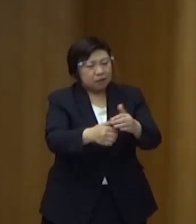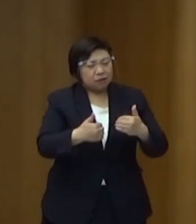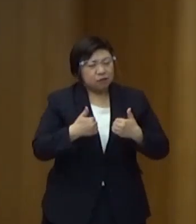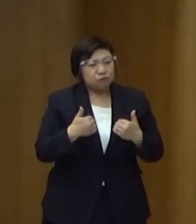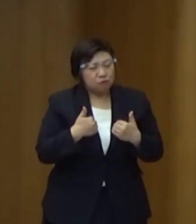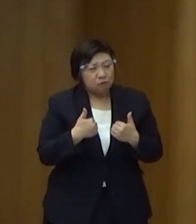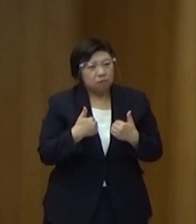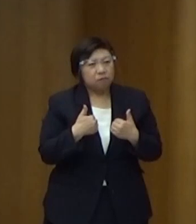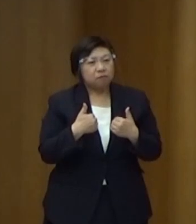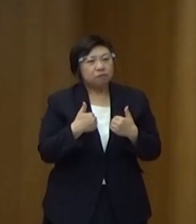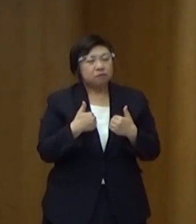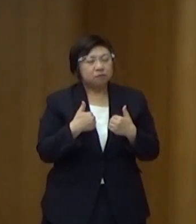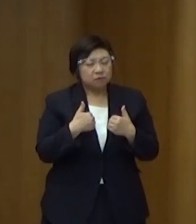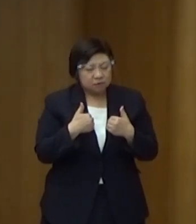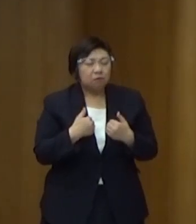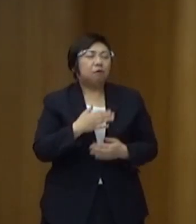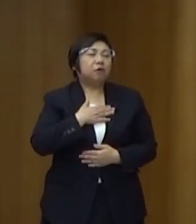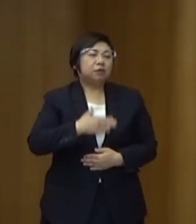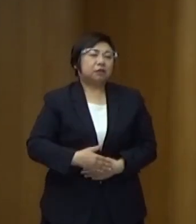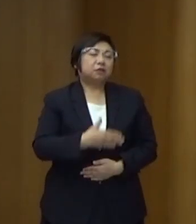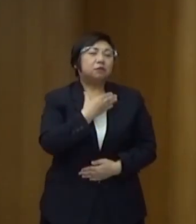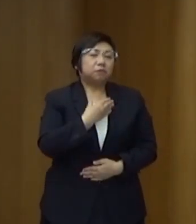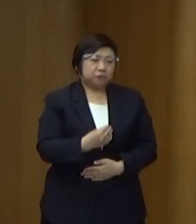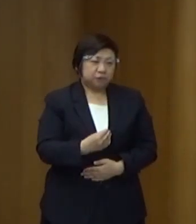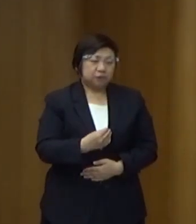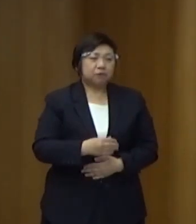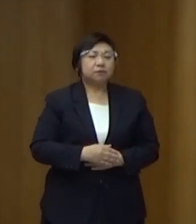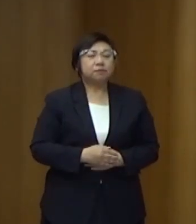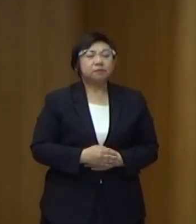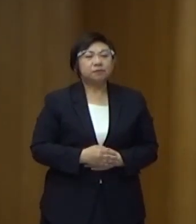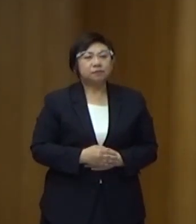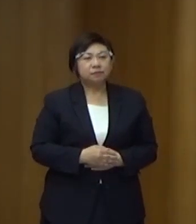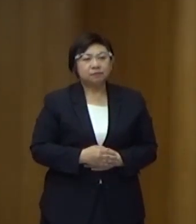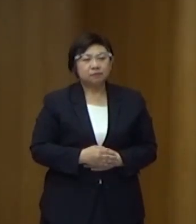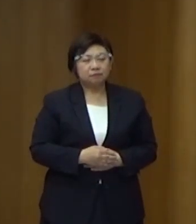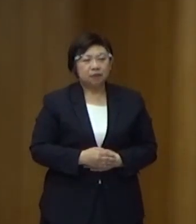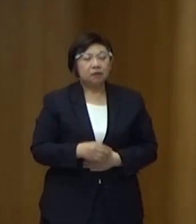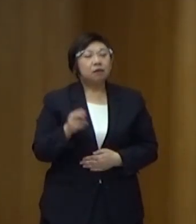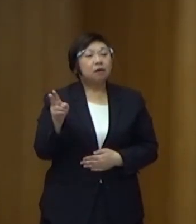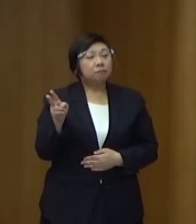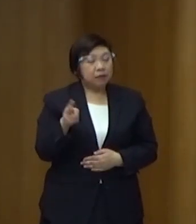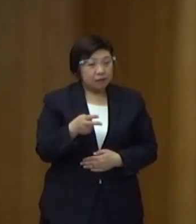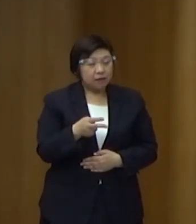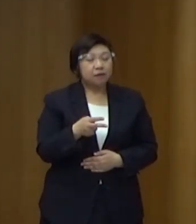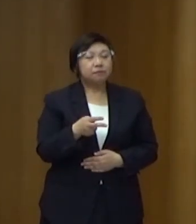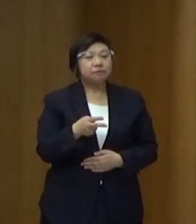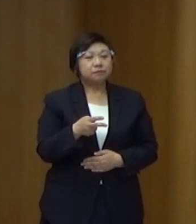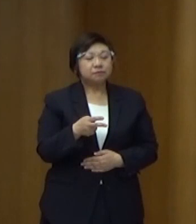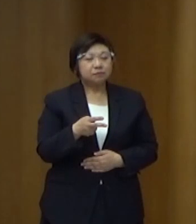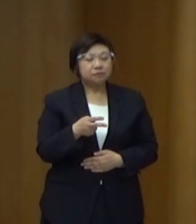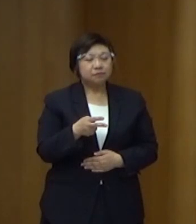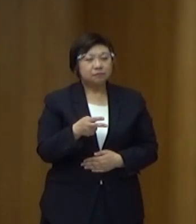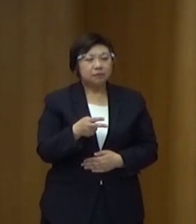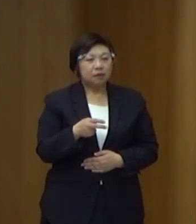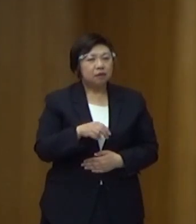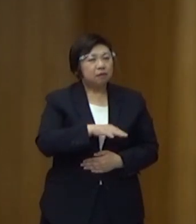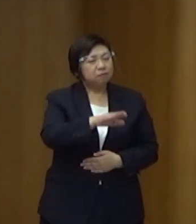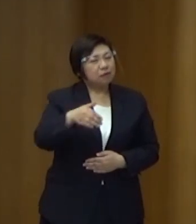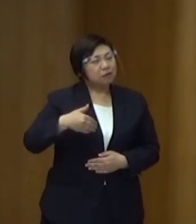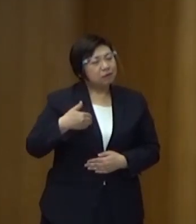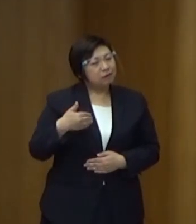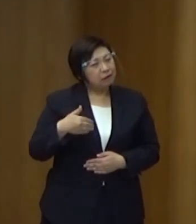ないということにご理解いただければと思っています。またこれは あまり知られてい